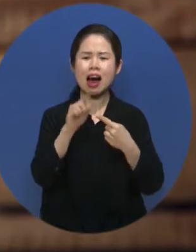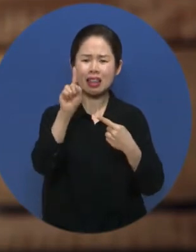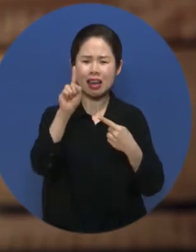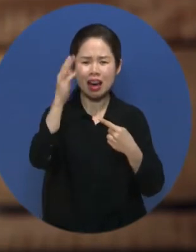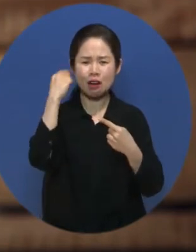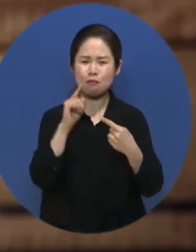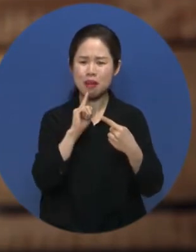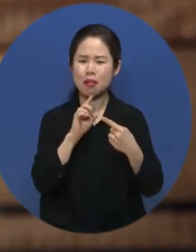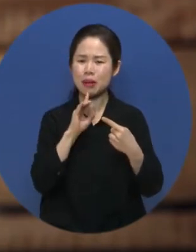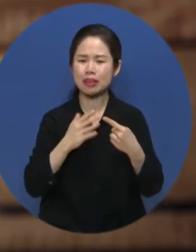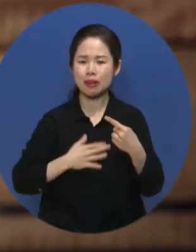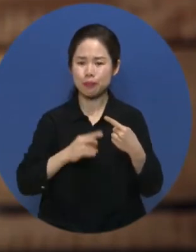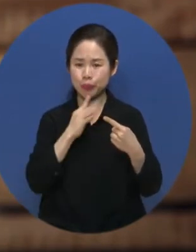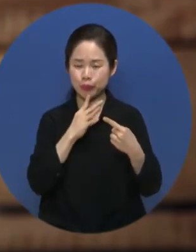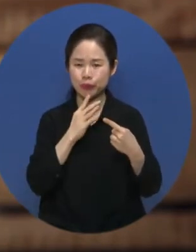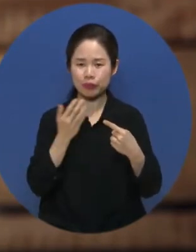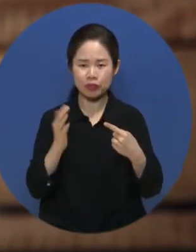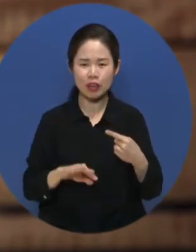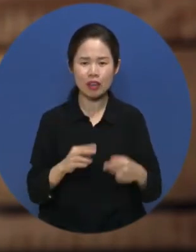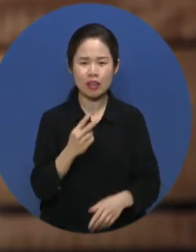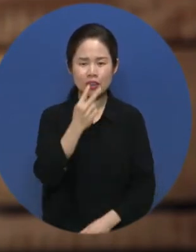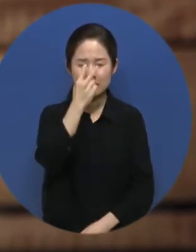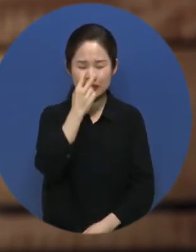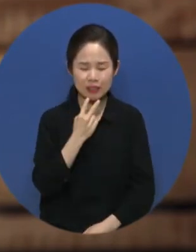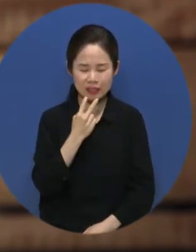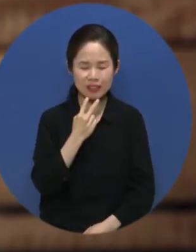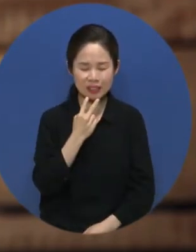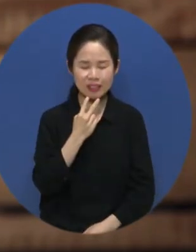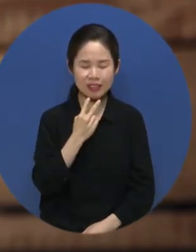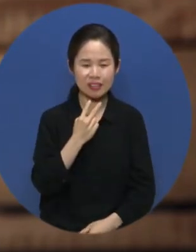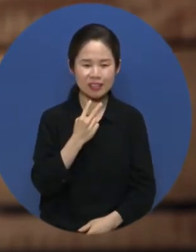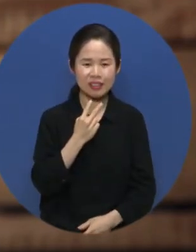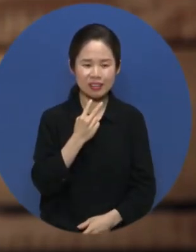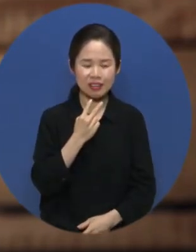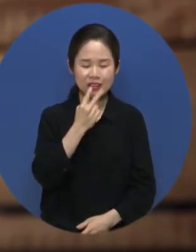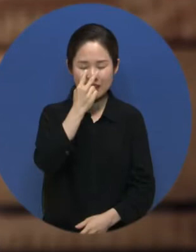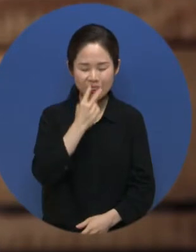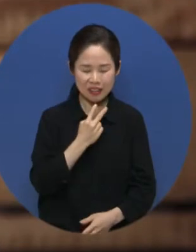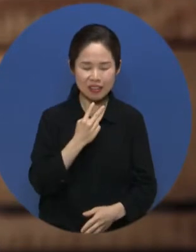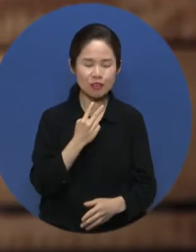안 보이시거나 귀가 안 들리는 분들한테 함부로 할 수 없다라고 저는 생각을